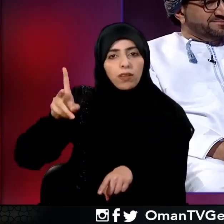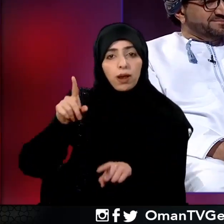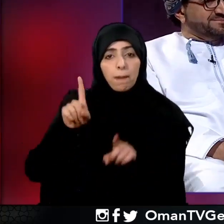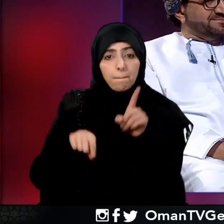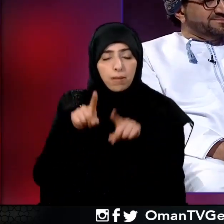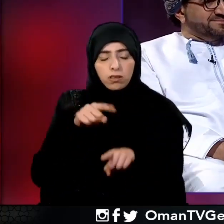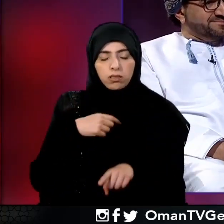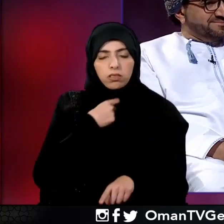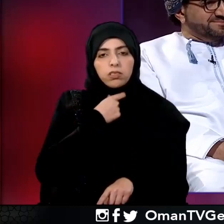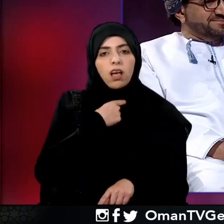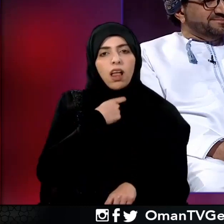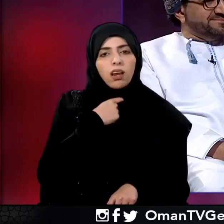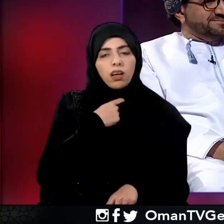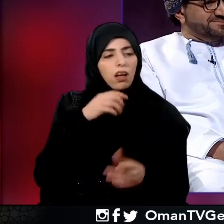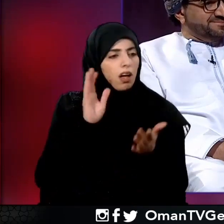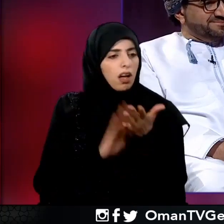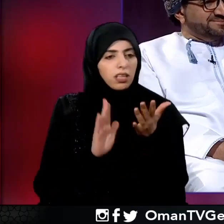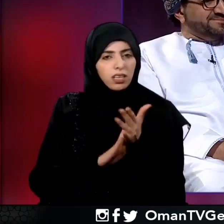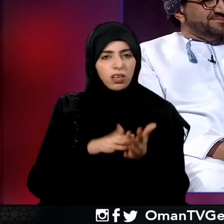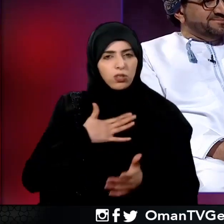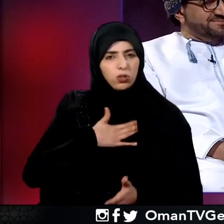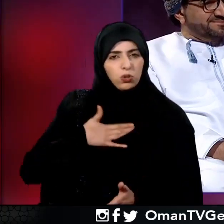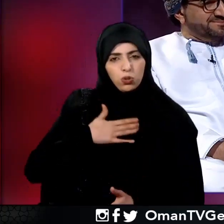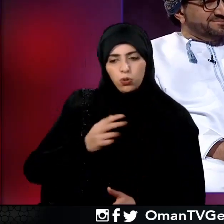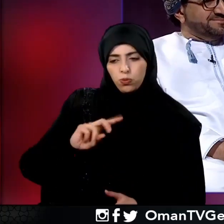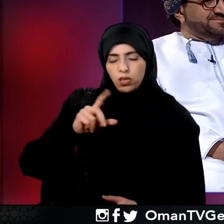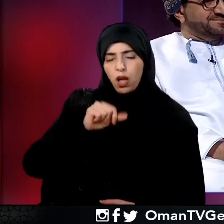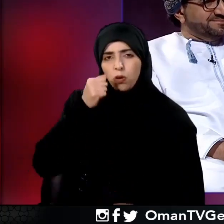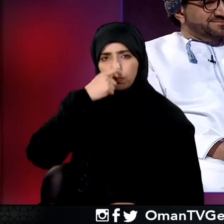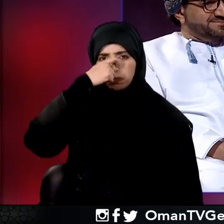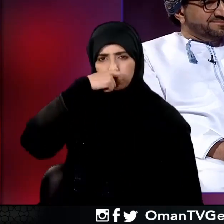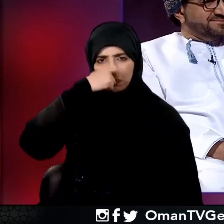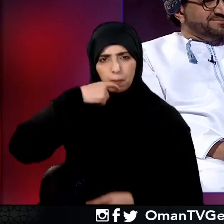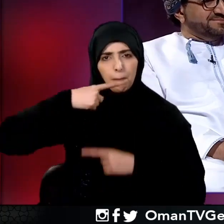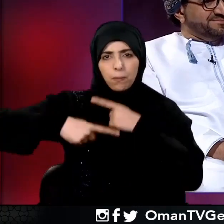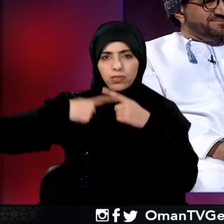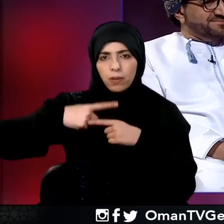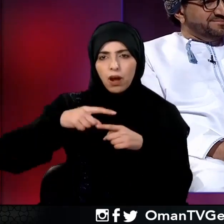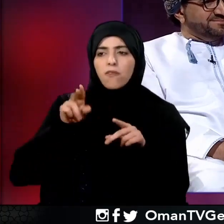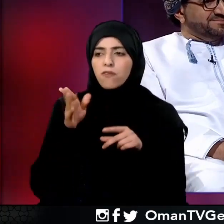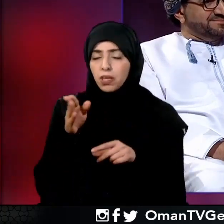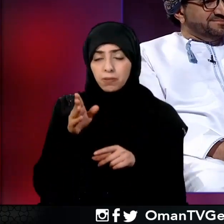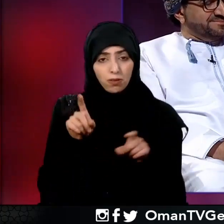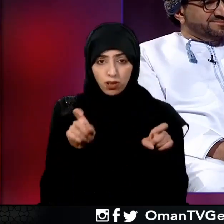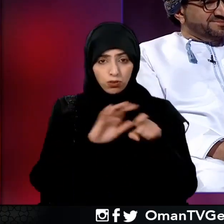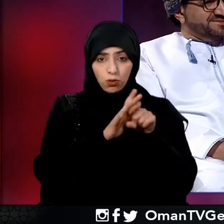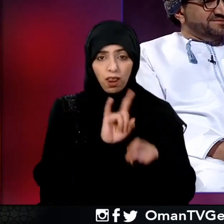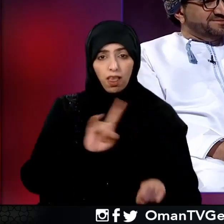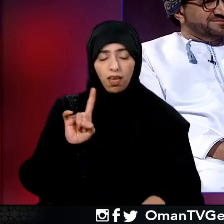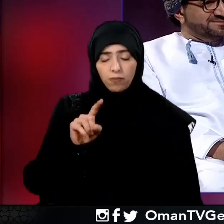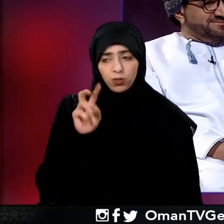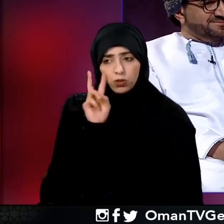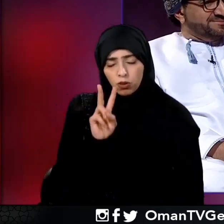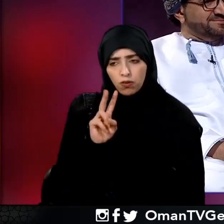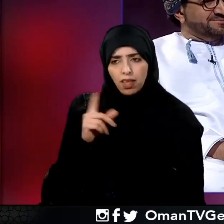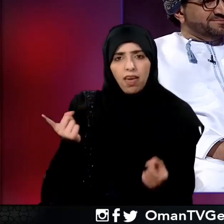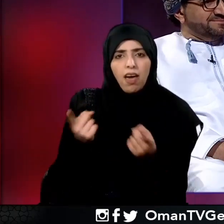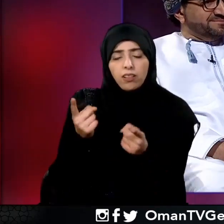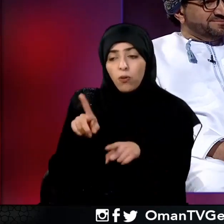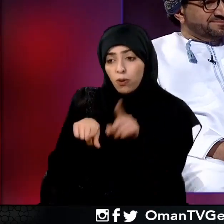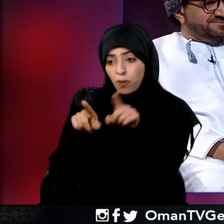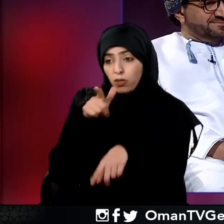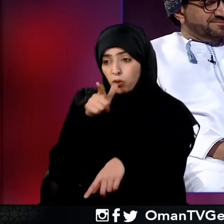حساسية دائمة في الحلق أو حساسية دائمة في الأنف أو رشح دائم بالأنف، فيفكر أنه هذا عرض عادي